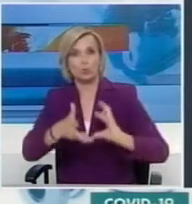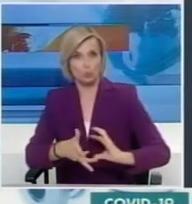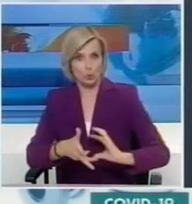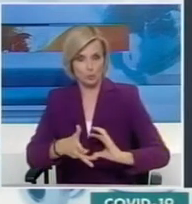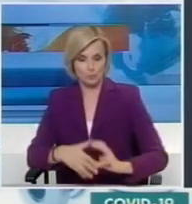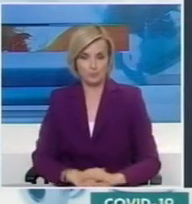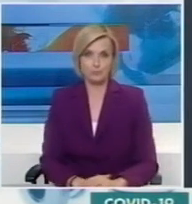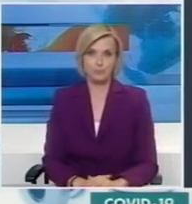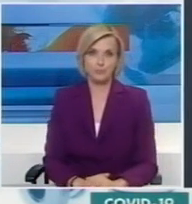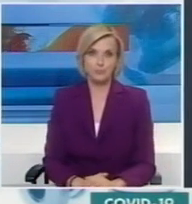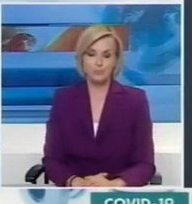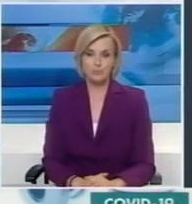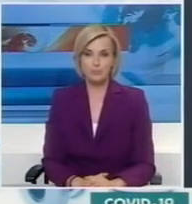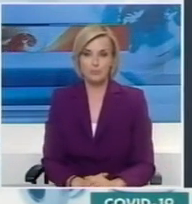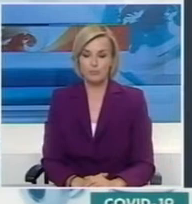έτους.